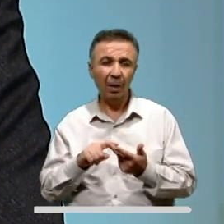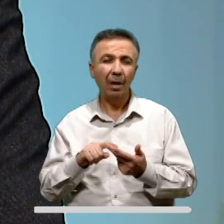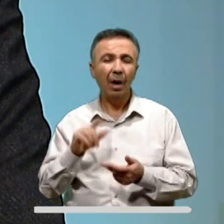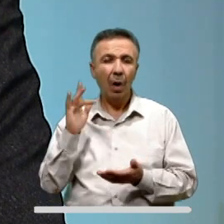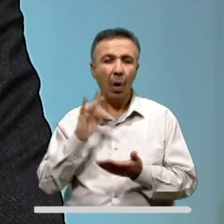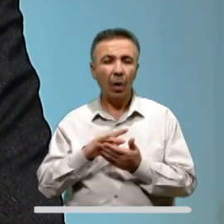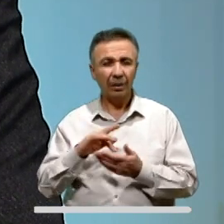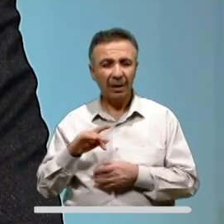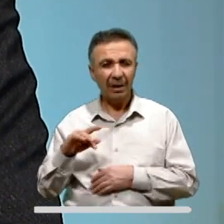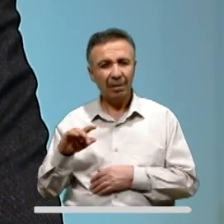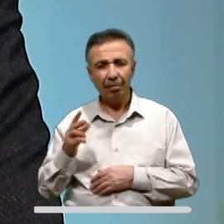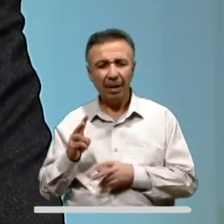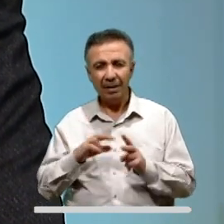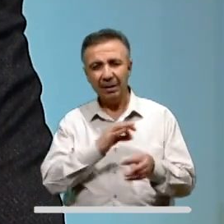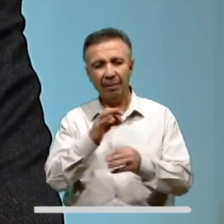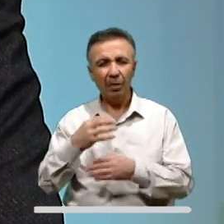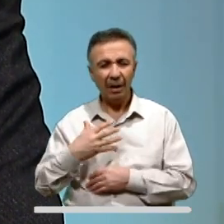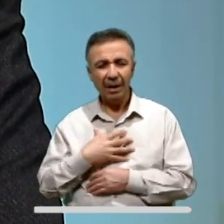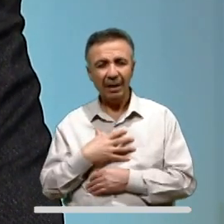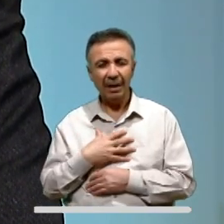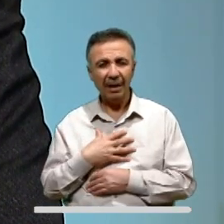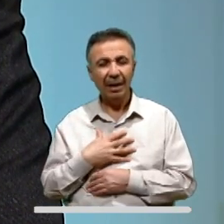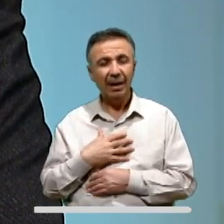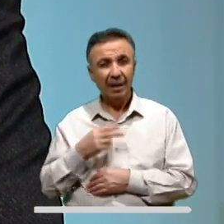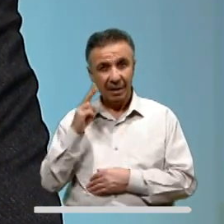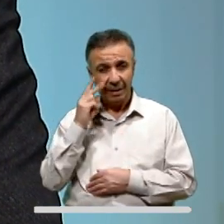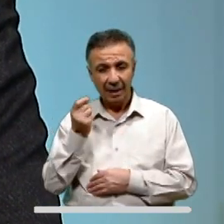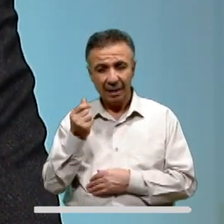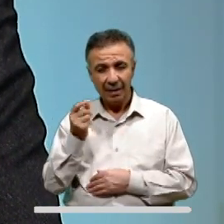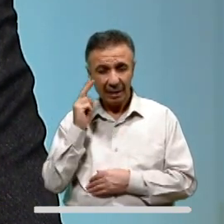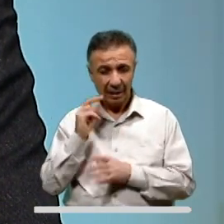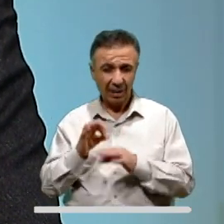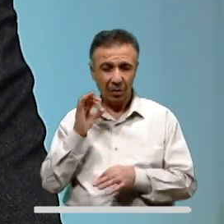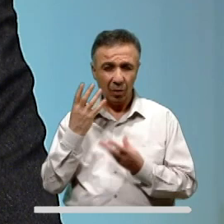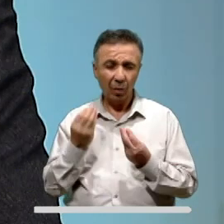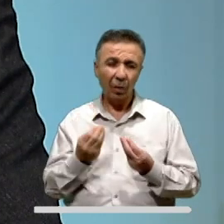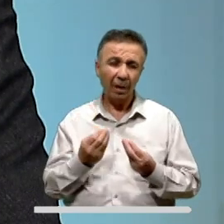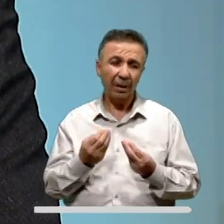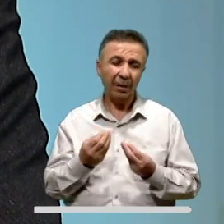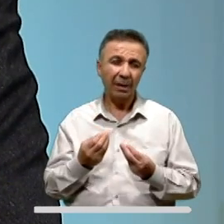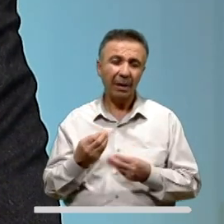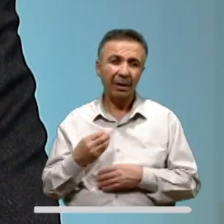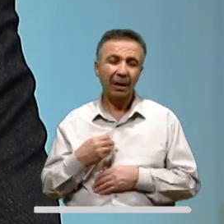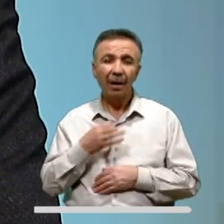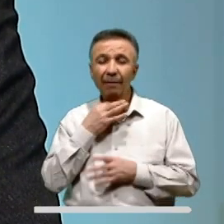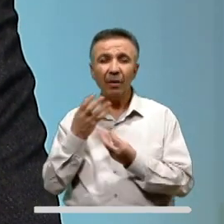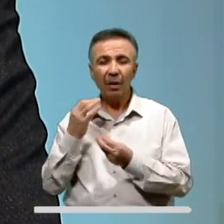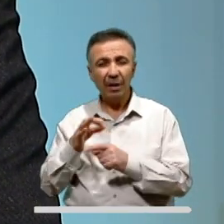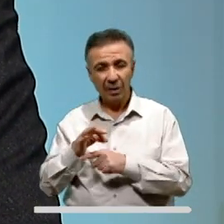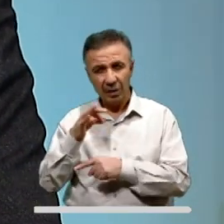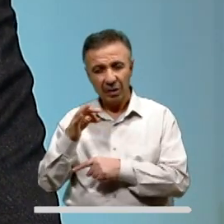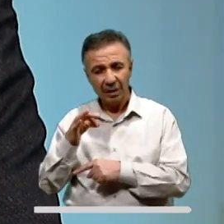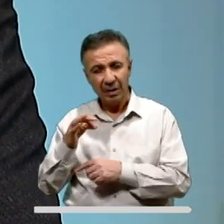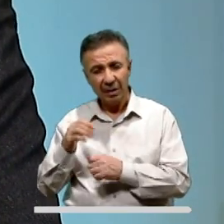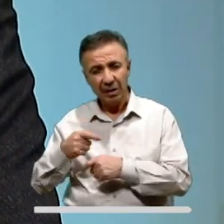vardır. Burada dinen zengin olanlar direktmen dinen fakir olanlara verir. O orta derece ne